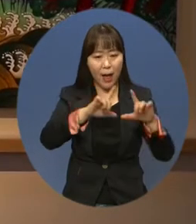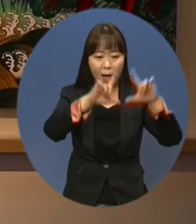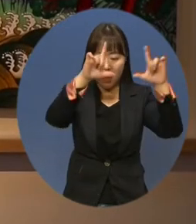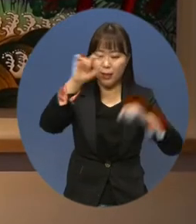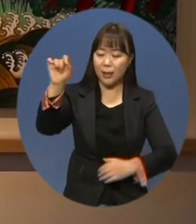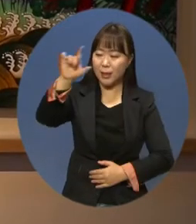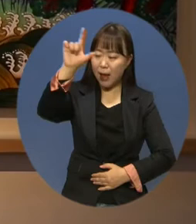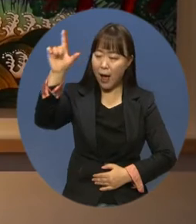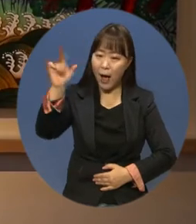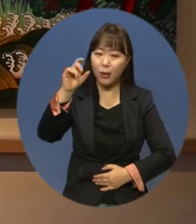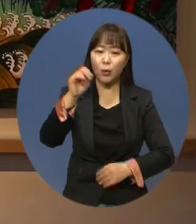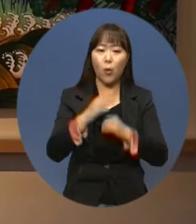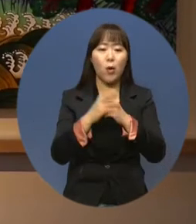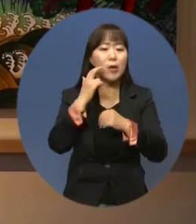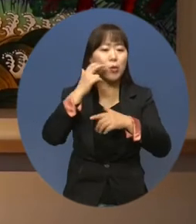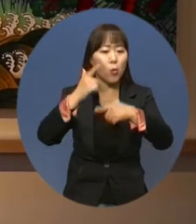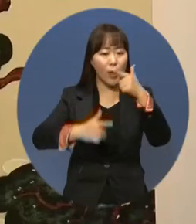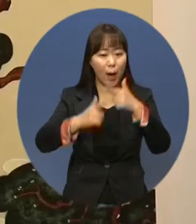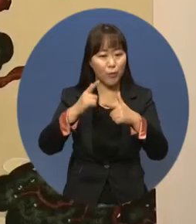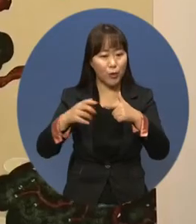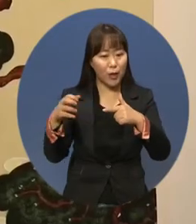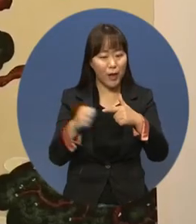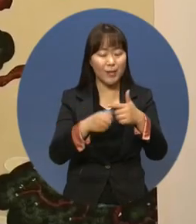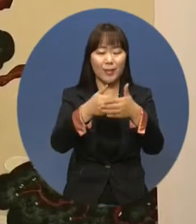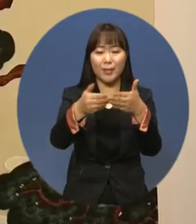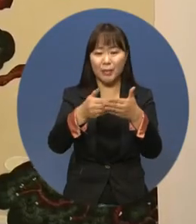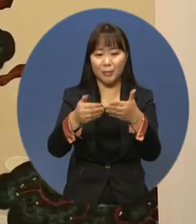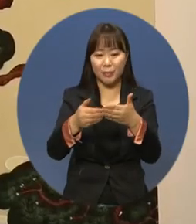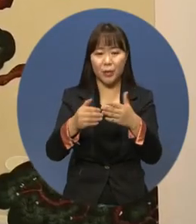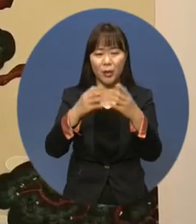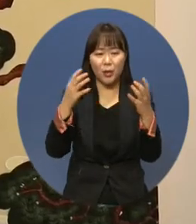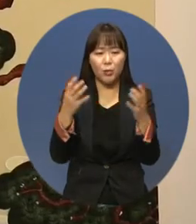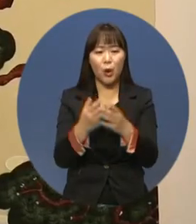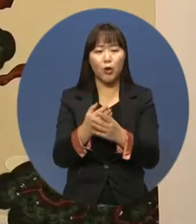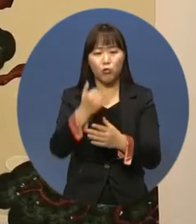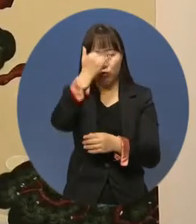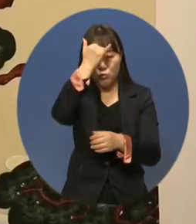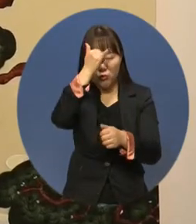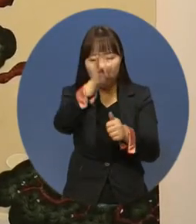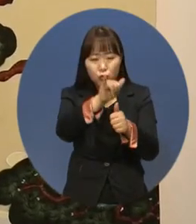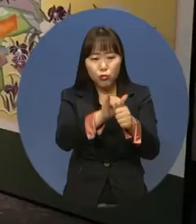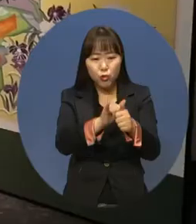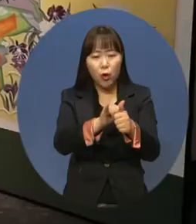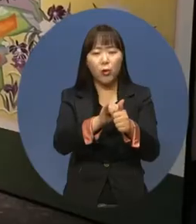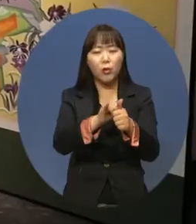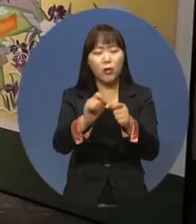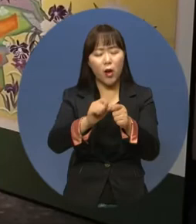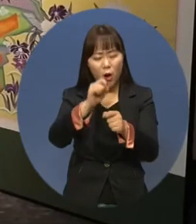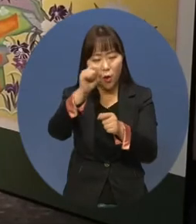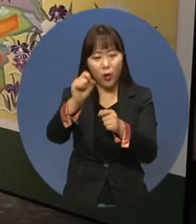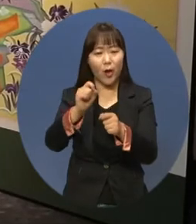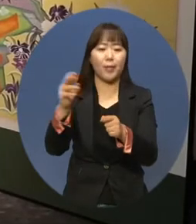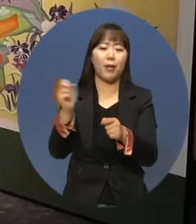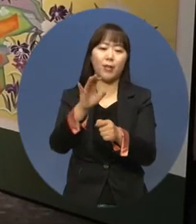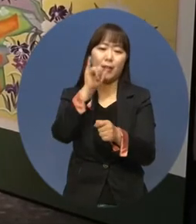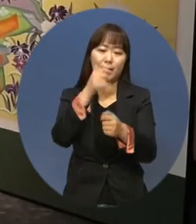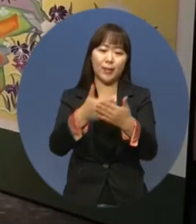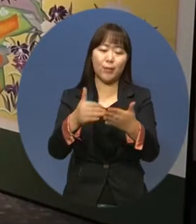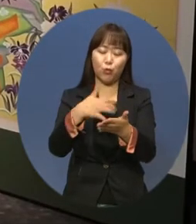달, 그리고 소나무 등을 소재로 그린 작품으로 충효사상과 영원함을 담고 있는 작품